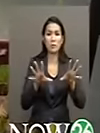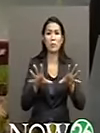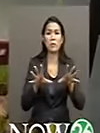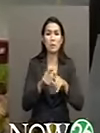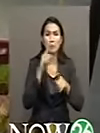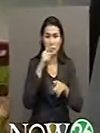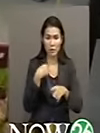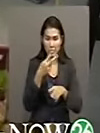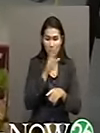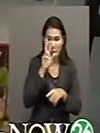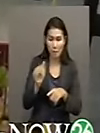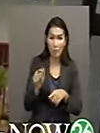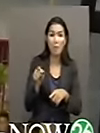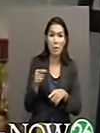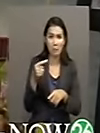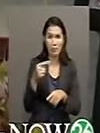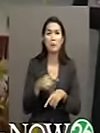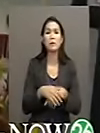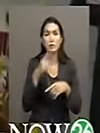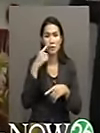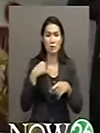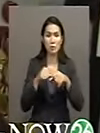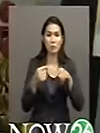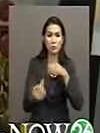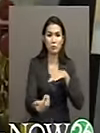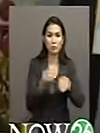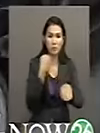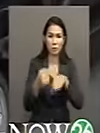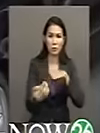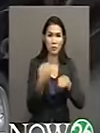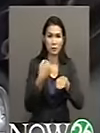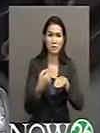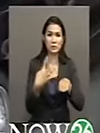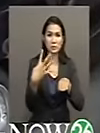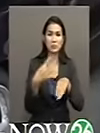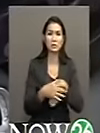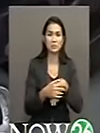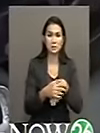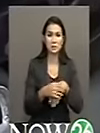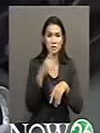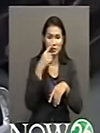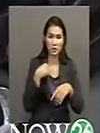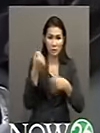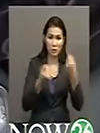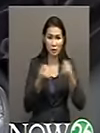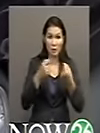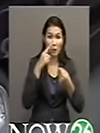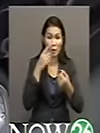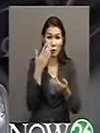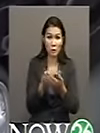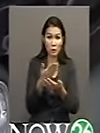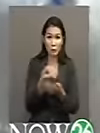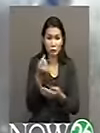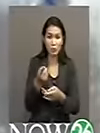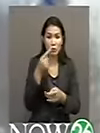ติตัวการนี่โดดขึ้นรถสวนมาทันทีเลย4คันร้อยห้าสิบล้านเนี่ยจะมีเฉพาะรถยนต์เงินสด